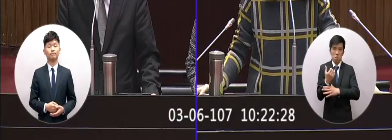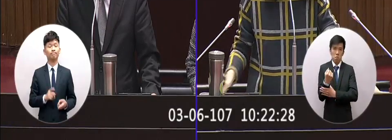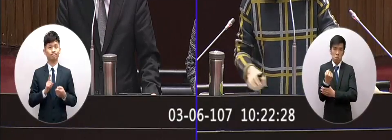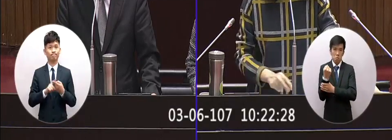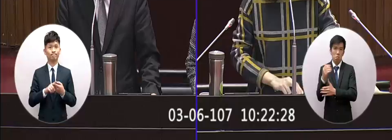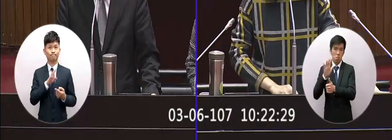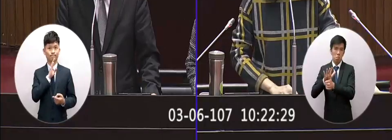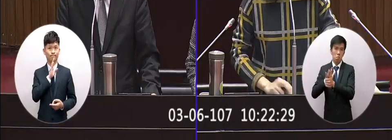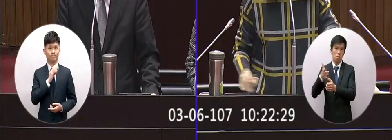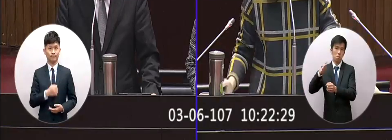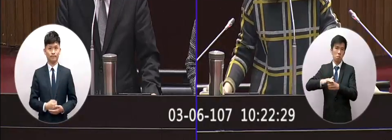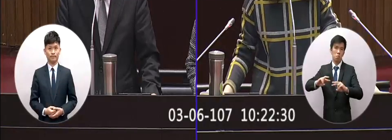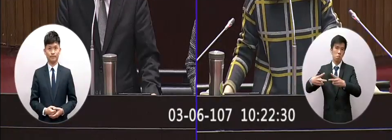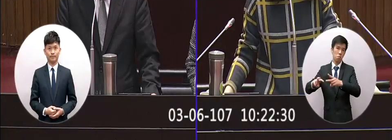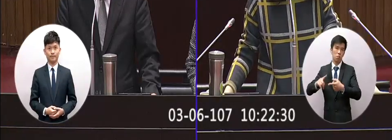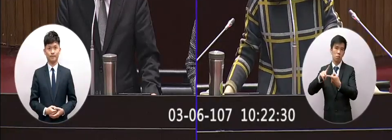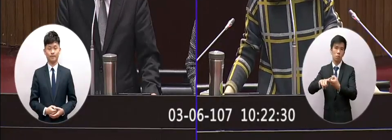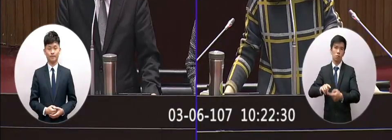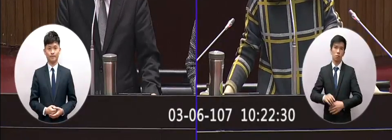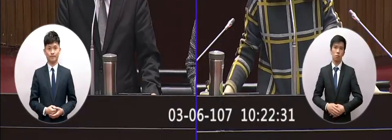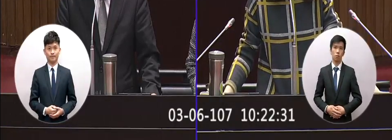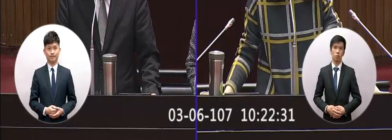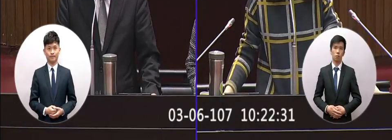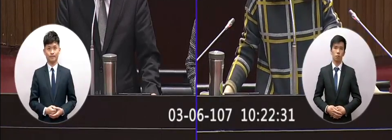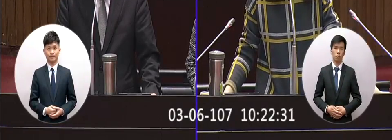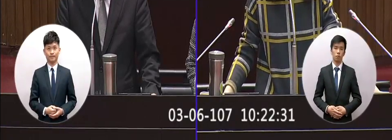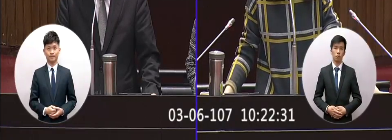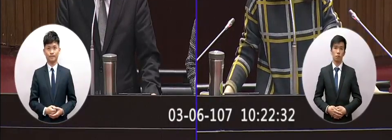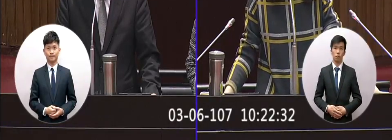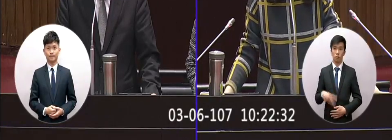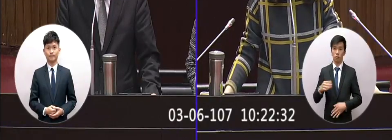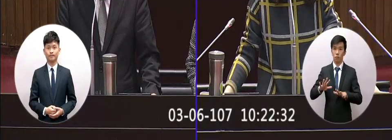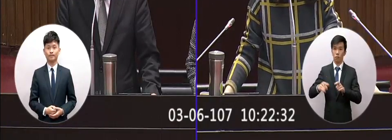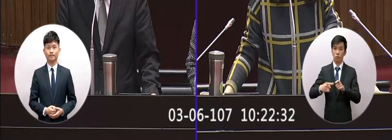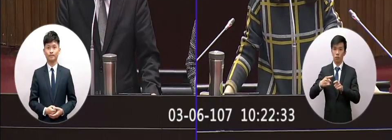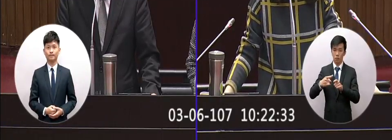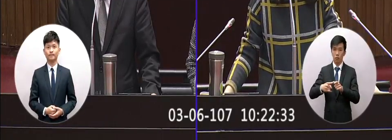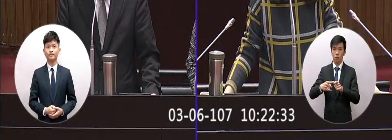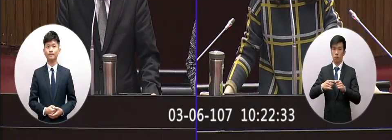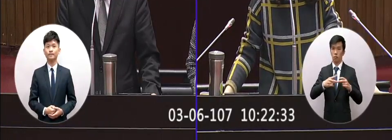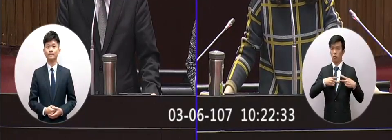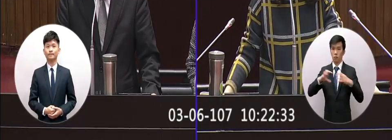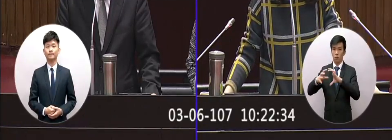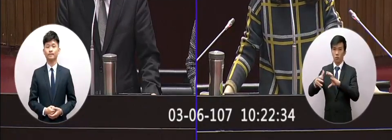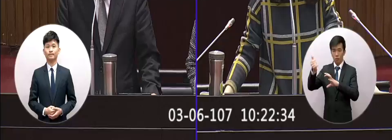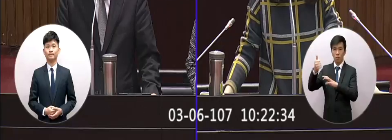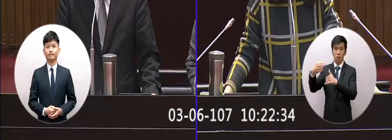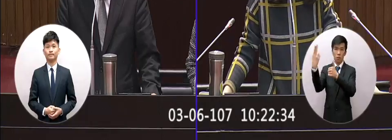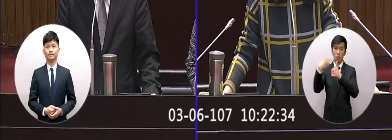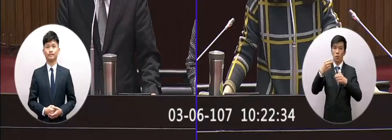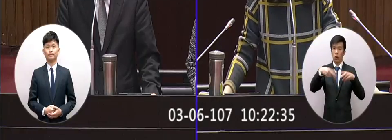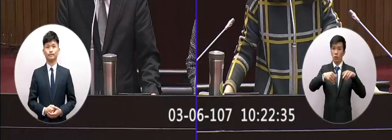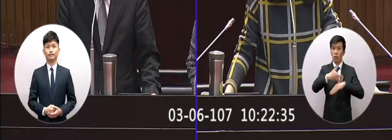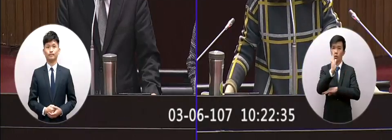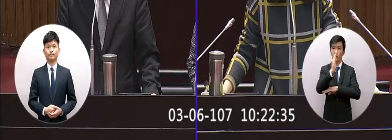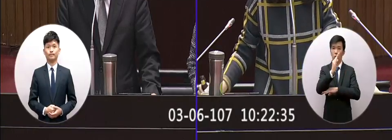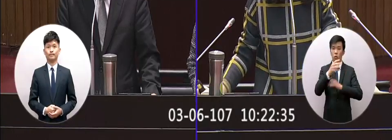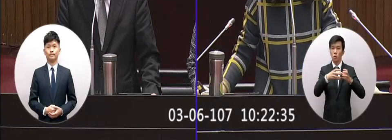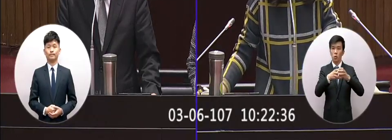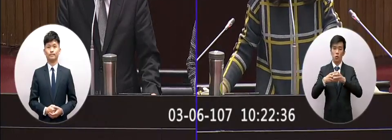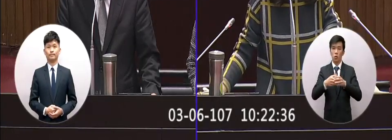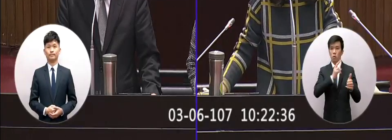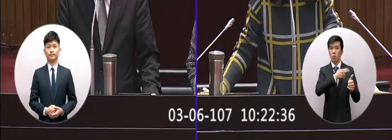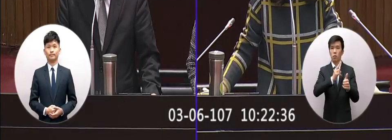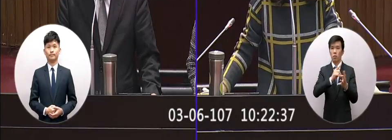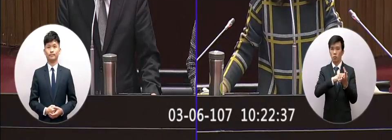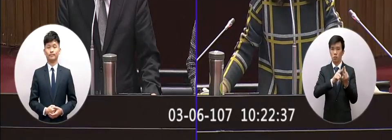哦。 是。 当然了，今年哦，蔡英文总统啊也给行政团队很多的任务了哦。那我们看了他在